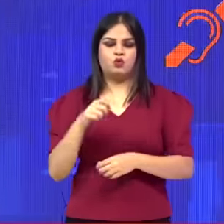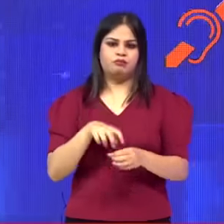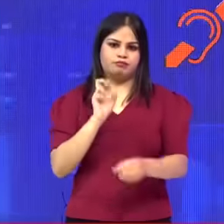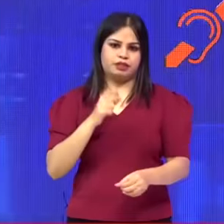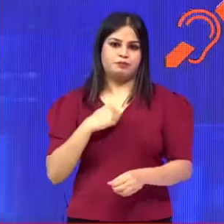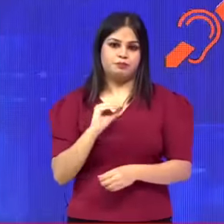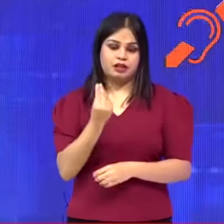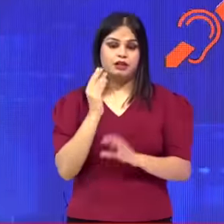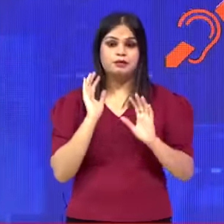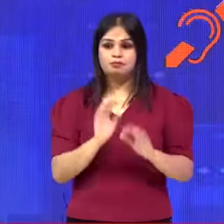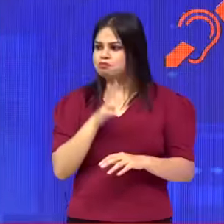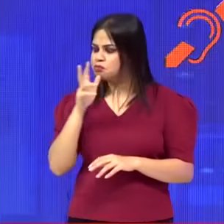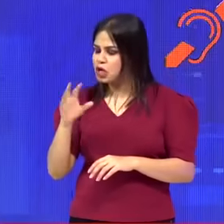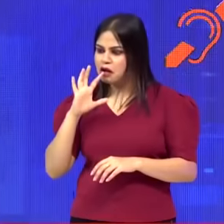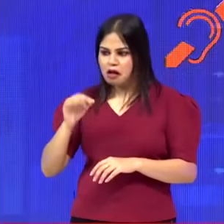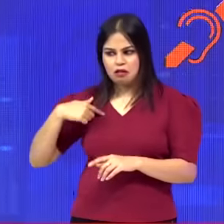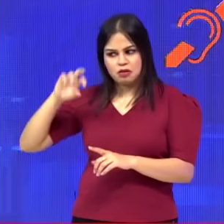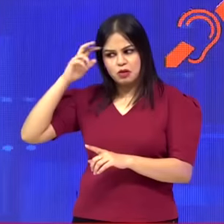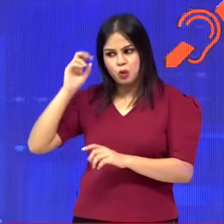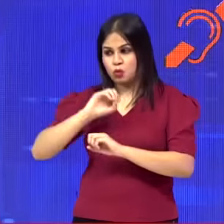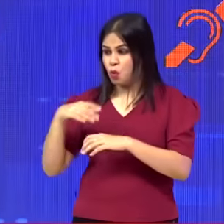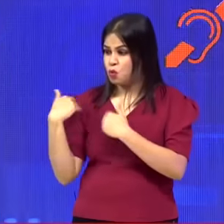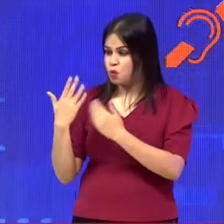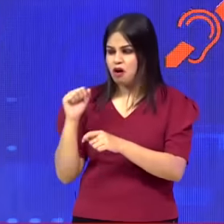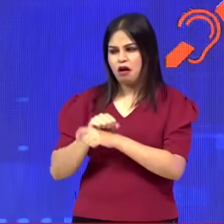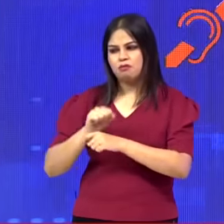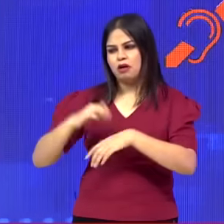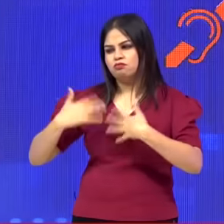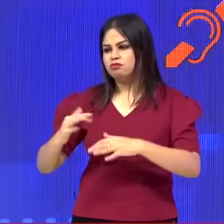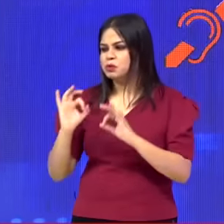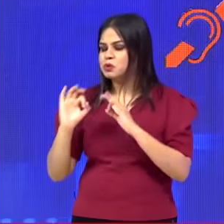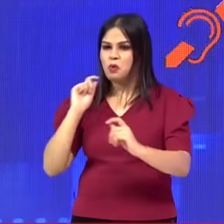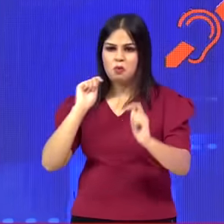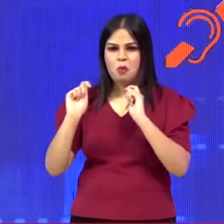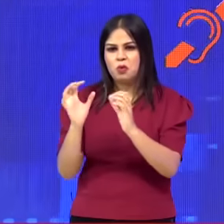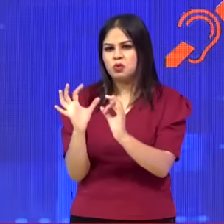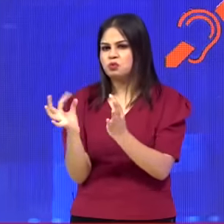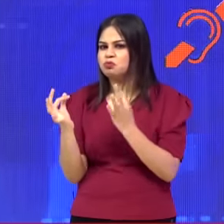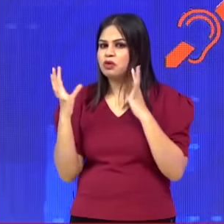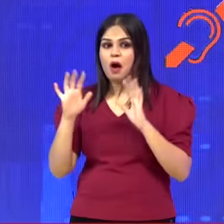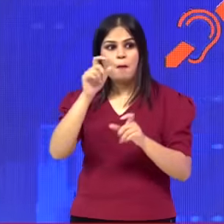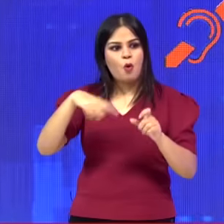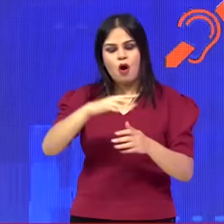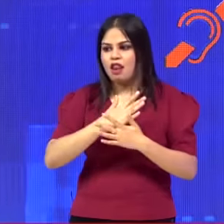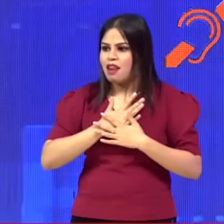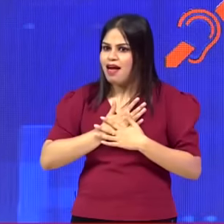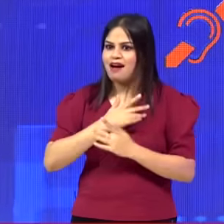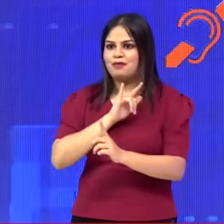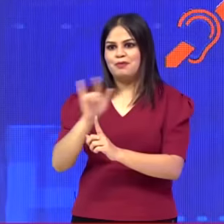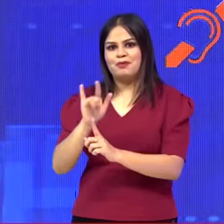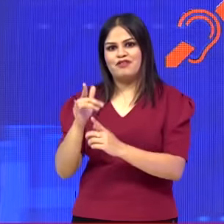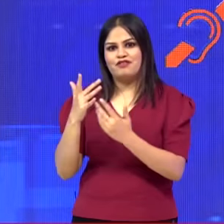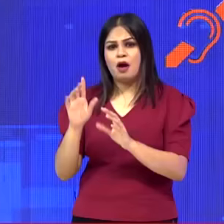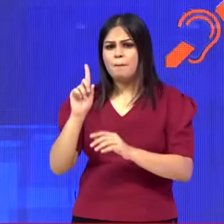Salman, isme koi shak nahi ki aapne bahut kaam kiya hai, bahut acche role kiye hain, logon ne pyar kiya hai, lekin jab baat aati